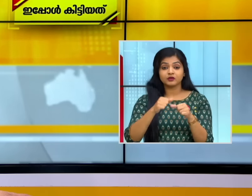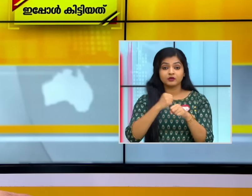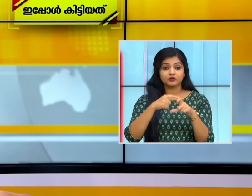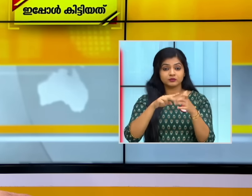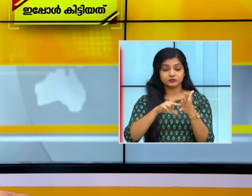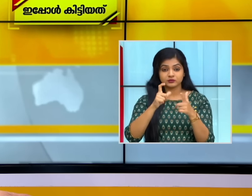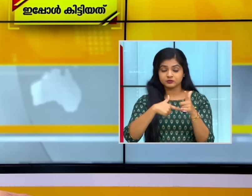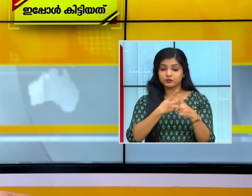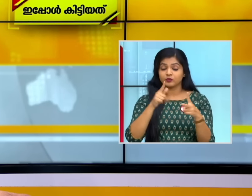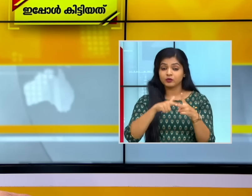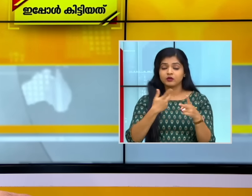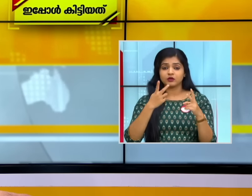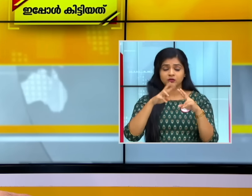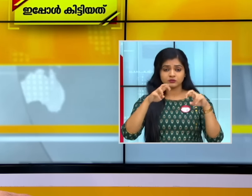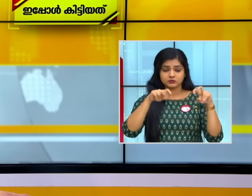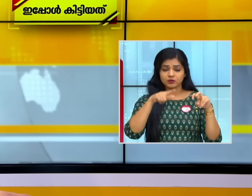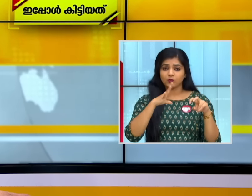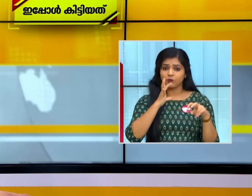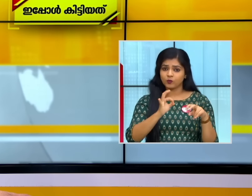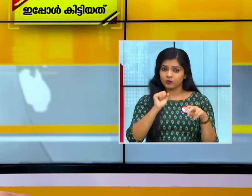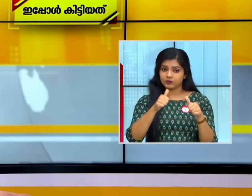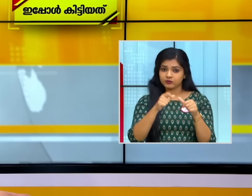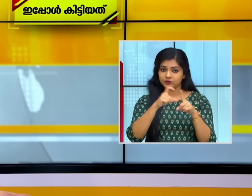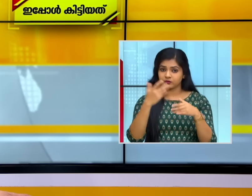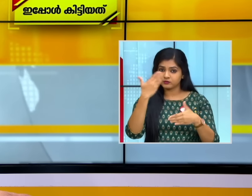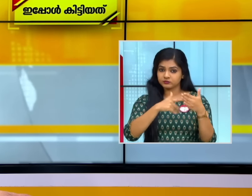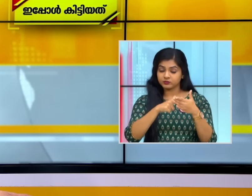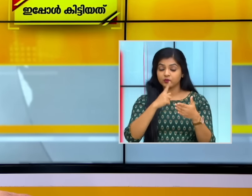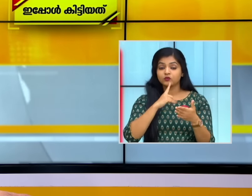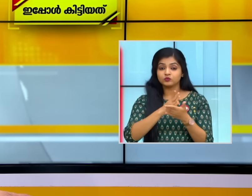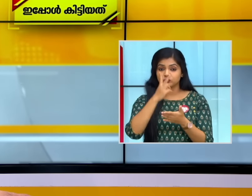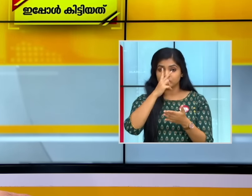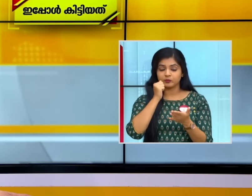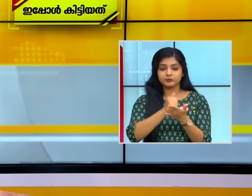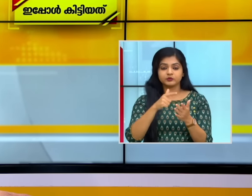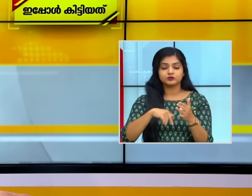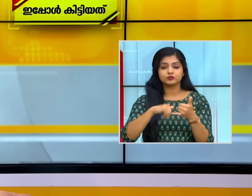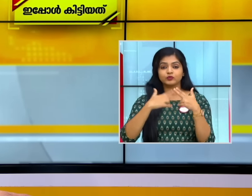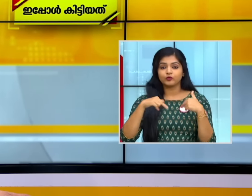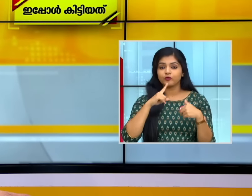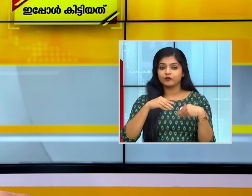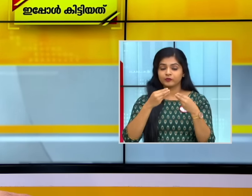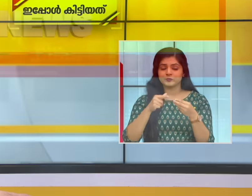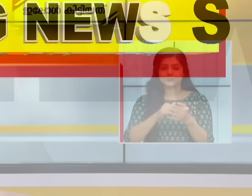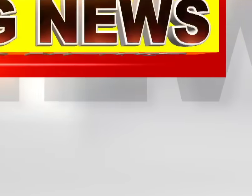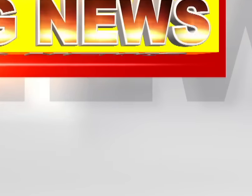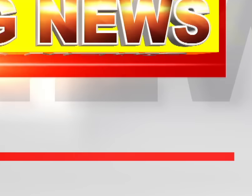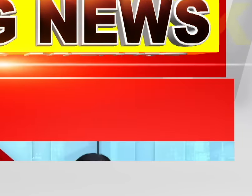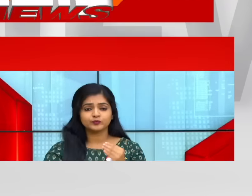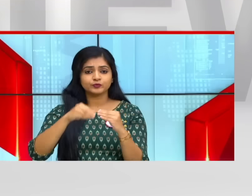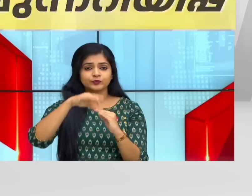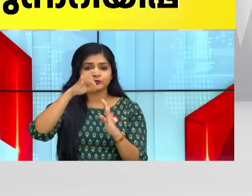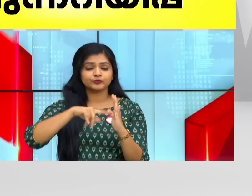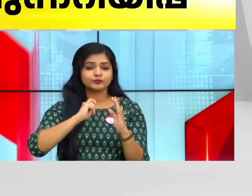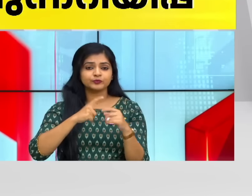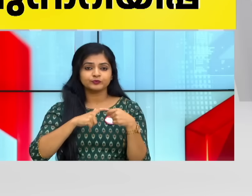വസ്തുതാപരമാണെന്ന് ഉറപ്പാക്കണമെന്നും സുപ്രീം കോടതി നിർദ്ദേശം നൽകി. രാധാകൃഷ്ണൻ ഡൽഹിയിൽ നിന്ന് ചേരുന്നുണ്ട്. രാധാകൃഷ്ണൻ, ഏത് സാഹചര്യത്തിലാണ് സുപ്രീം കോടതിയുടെ ഇത്തരം